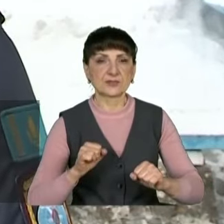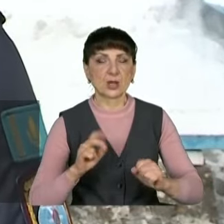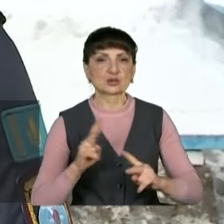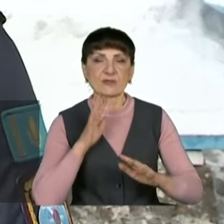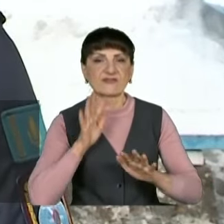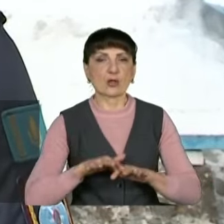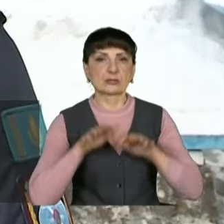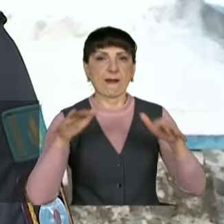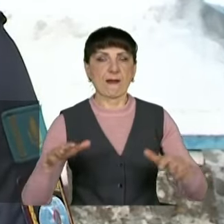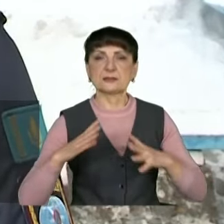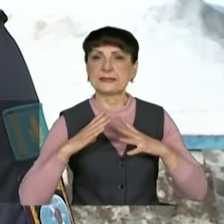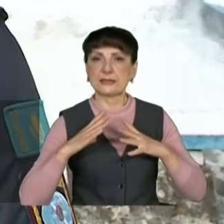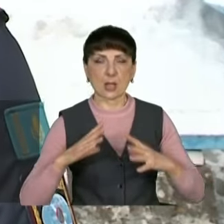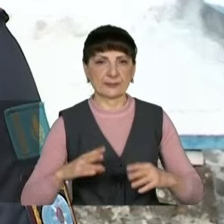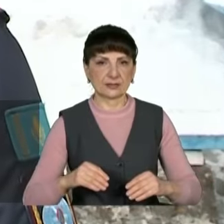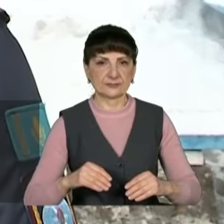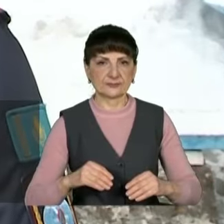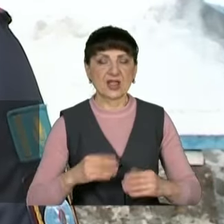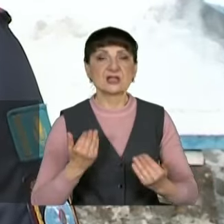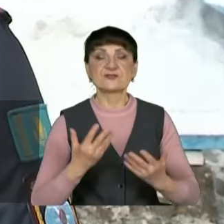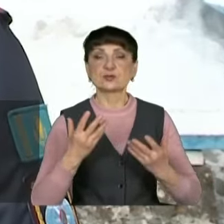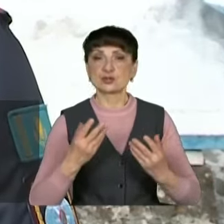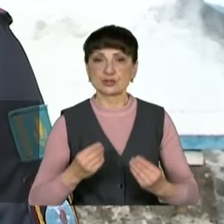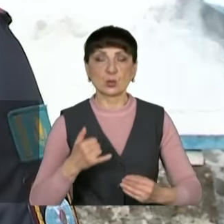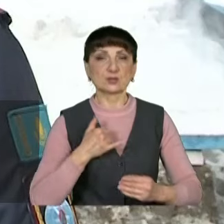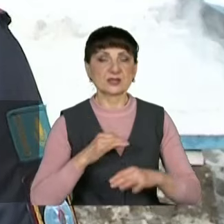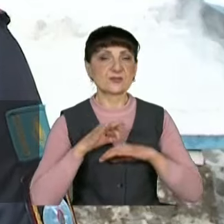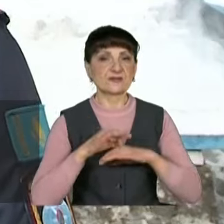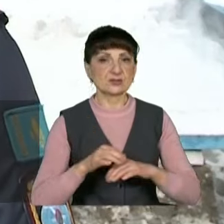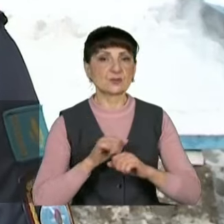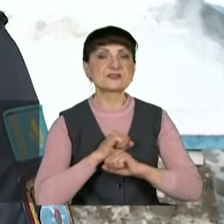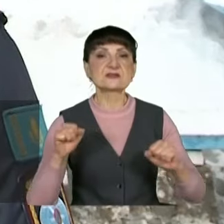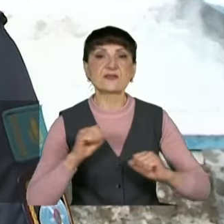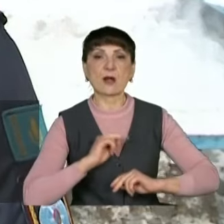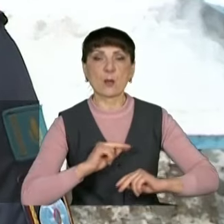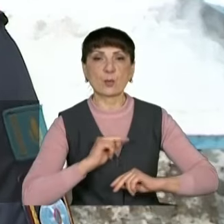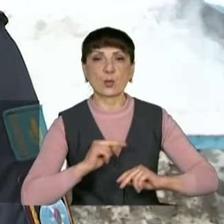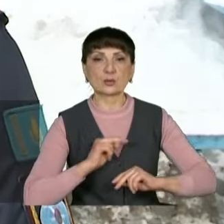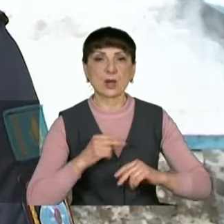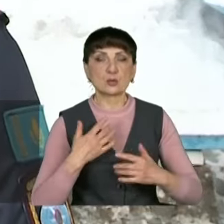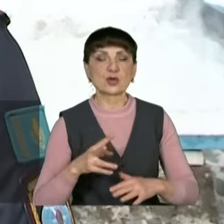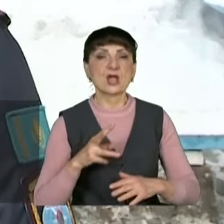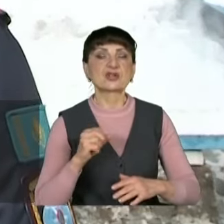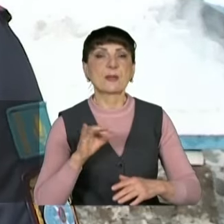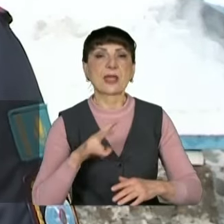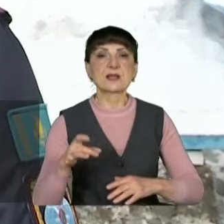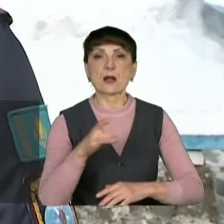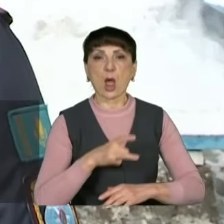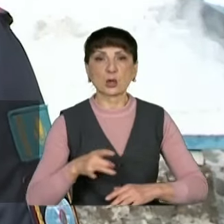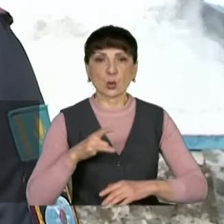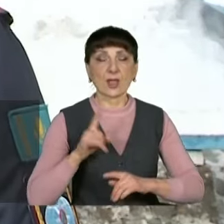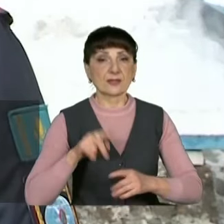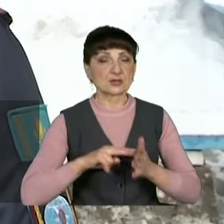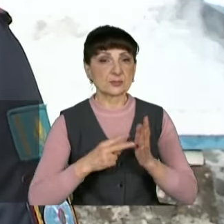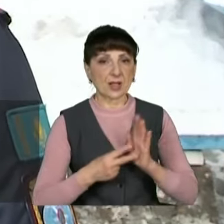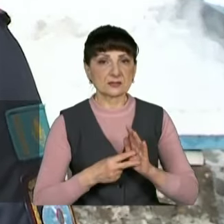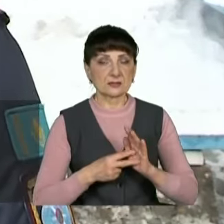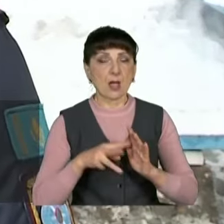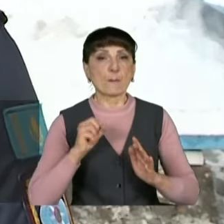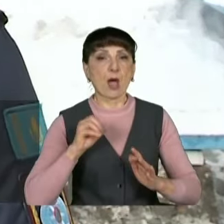профилактики затора опасных явлений. На сегодняшний день у нас проведены взрывные работы профилактические в Шемонайхинском районе. Также запланированы в